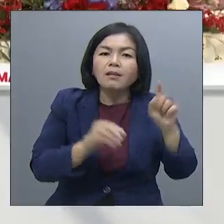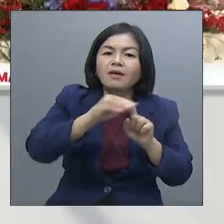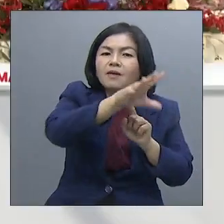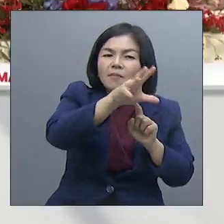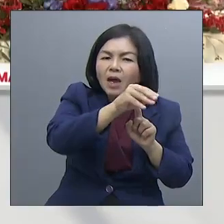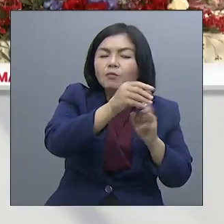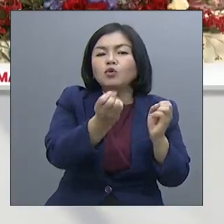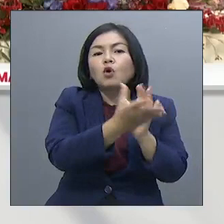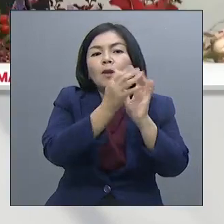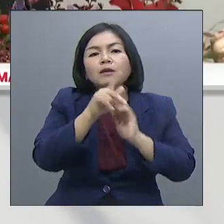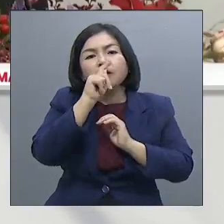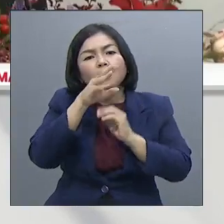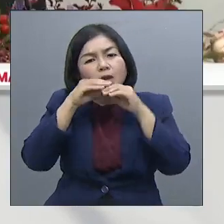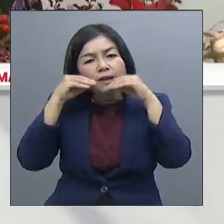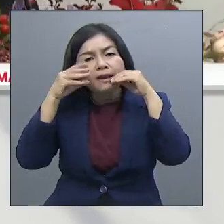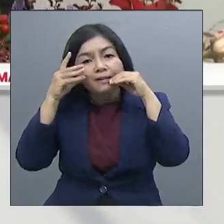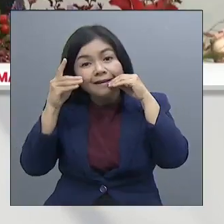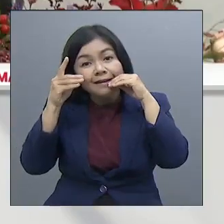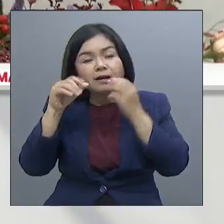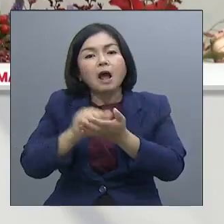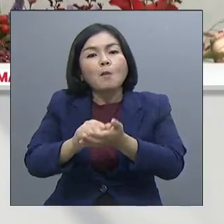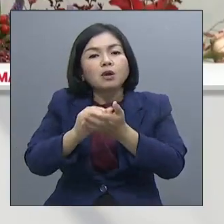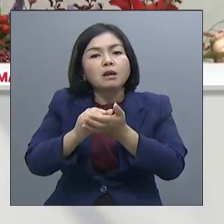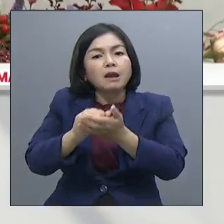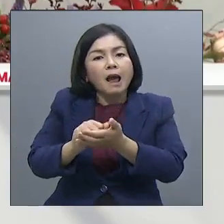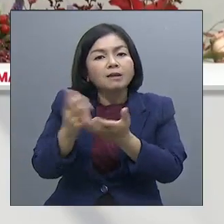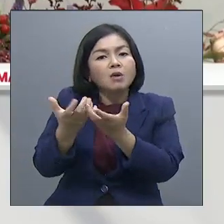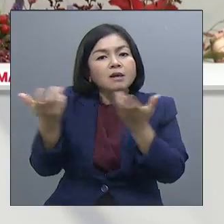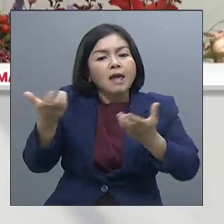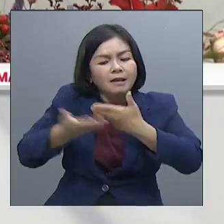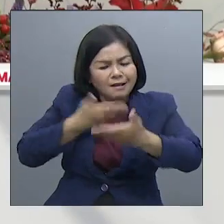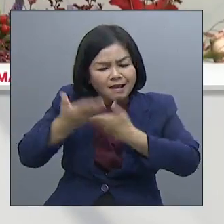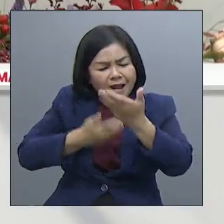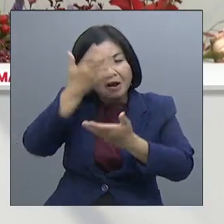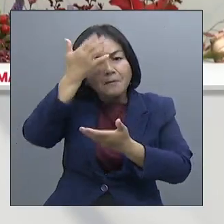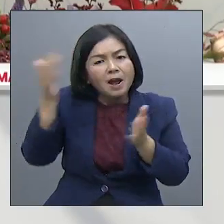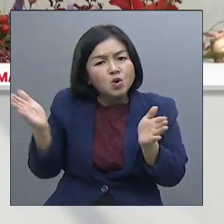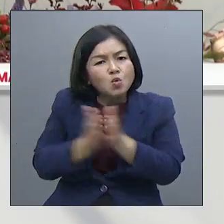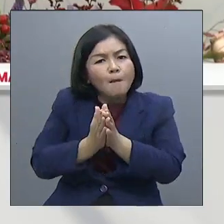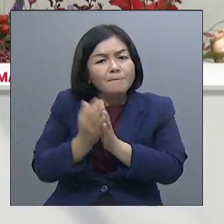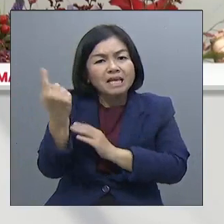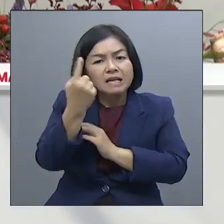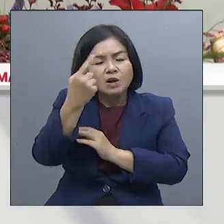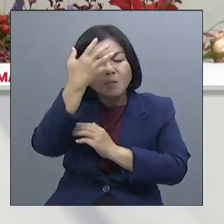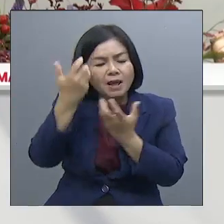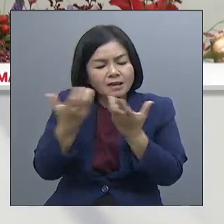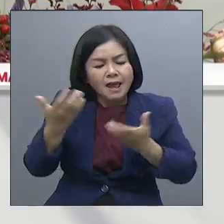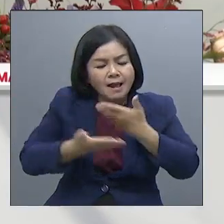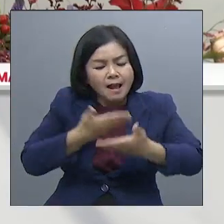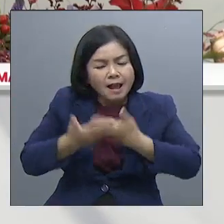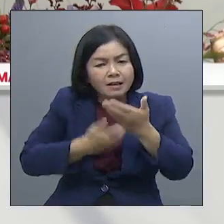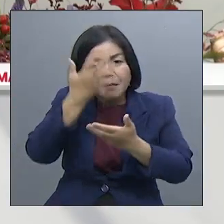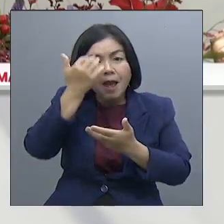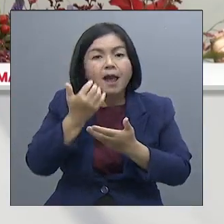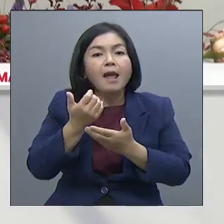ทำไม True กับ Dtac ยังคงมีอัตราค่าบริการแบบแยกขายกันอยู่หลังการควบรวมกิจการค่ะเนื่องจากว่านี่คือเงื่อนไ